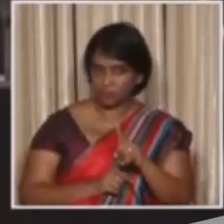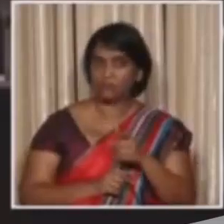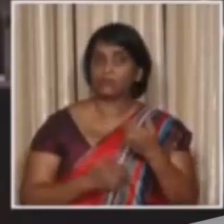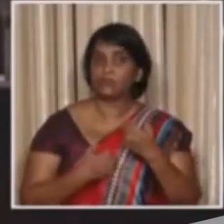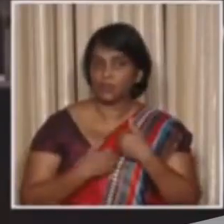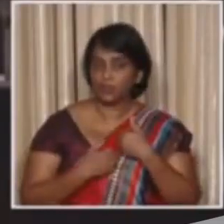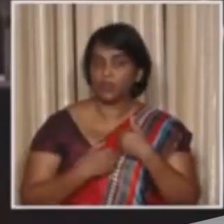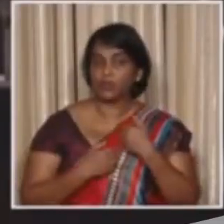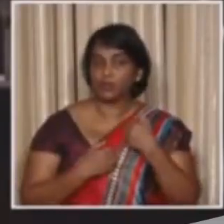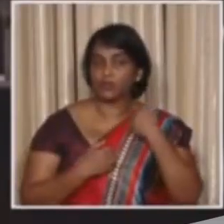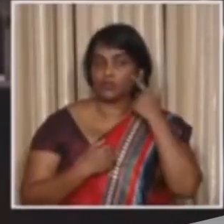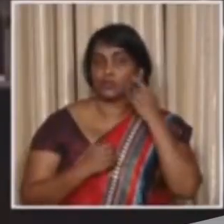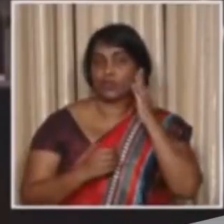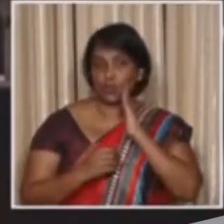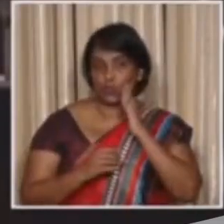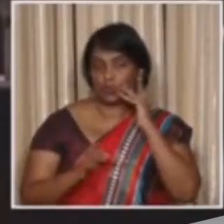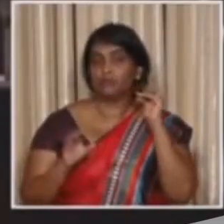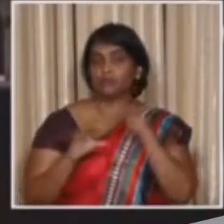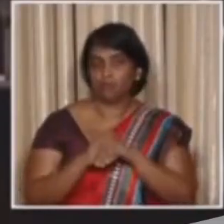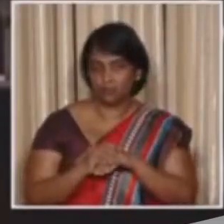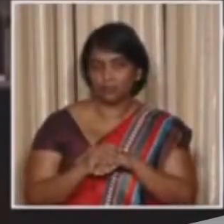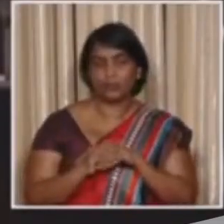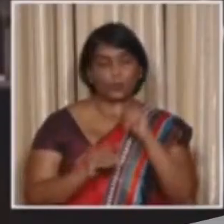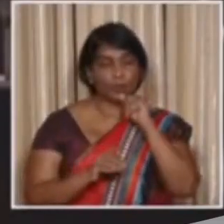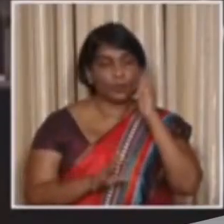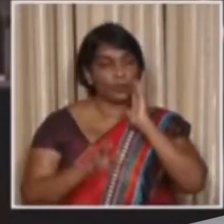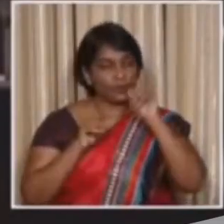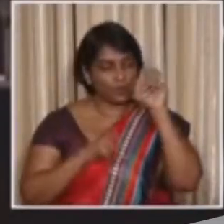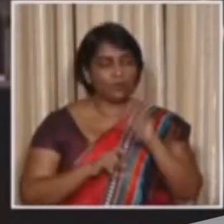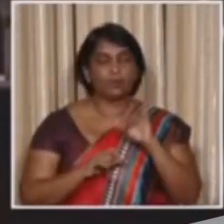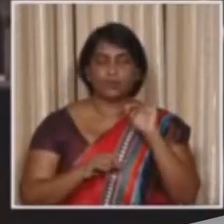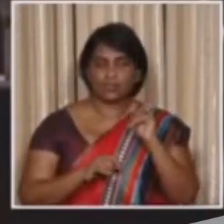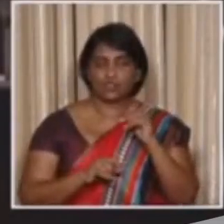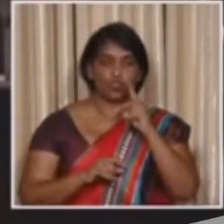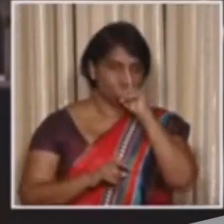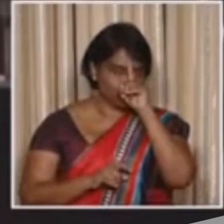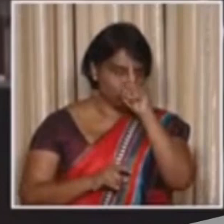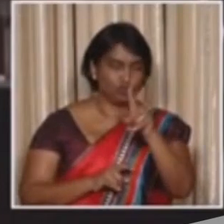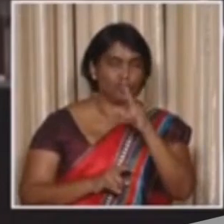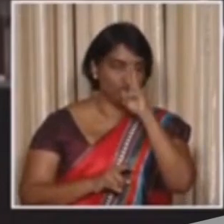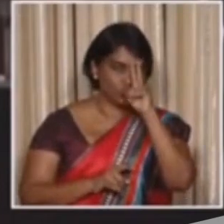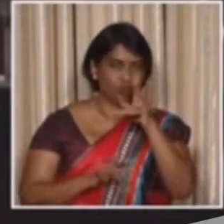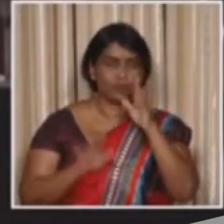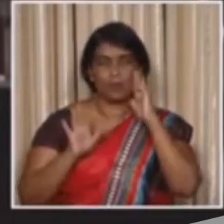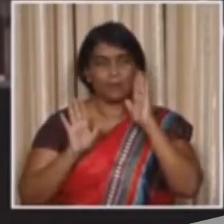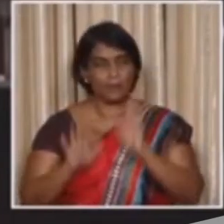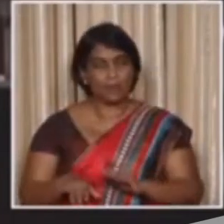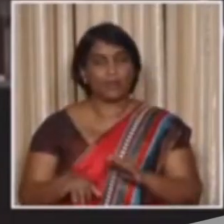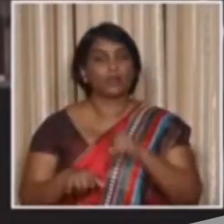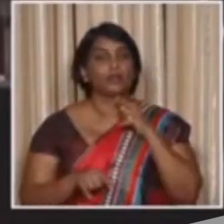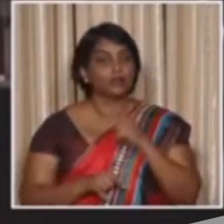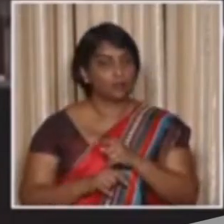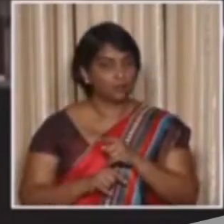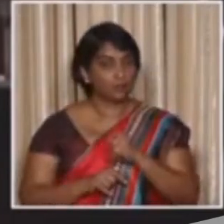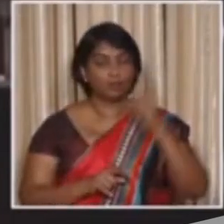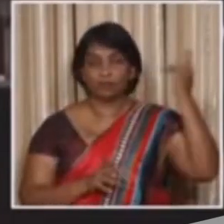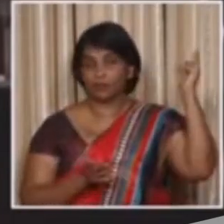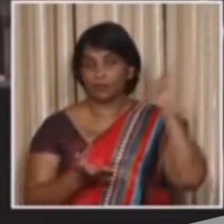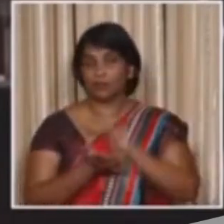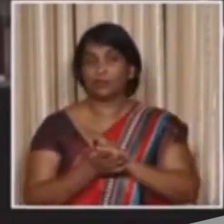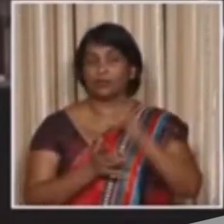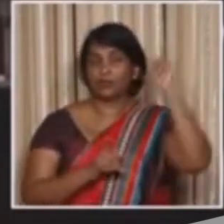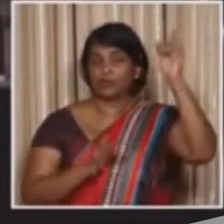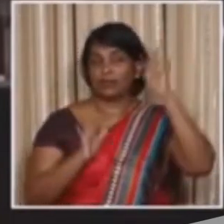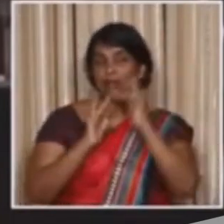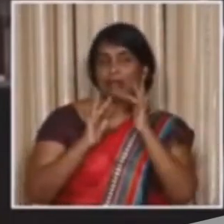අපිට පුළුවන් අපි දන්නවා විදේශිකින් එනවා විදේශිකින් ඇත්තටම සමහරකට සුමානයි සමහරකට සුමාන දෙකයි එන්නේ නමුත් එතුමන්ලා එහෙ ඉඳන් ඔන්ලයින් සිස්ටම්